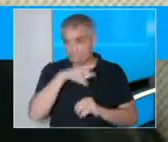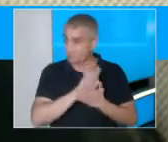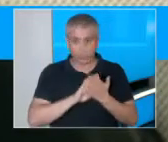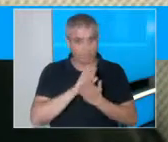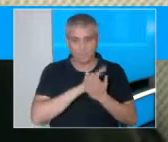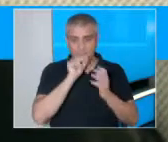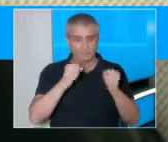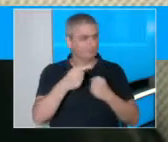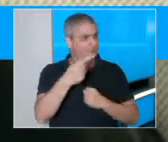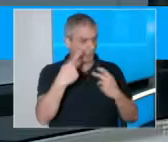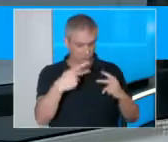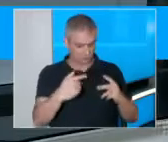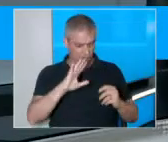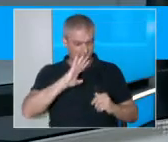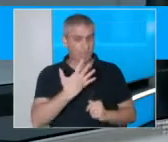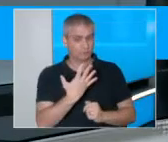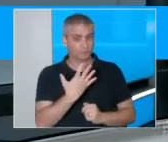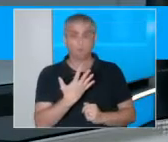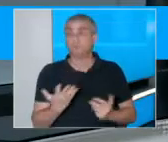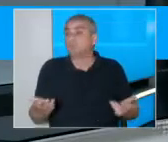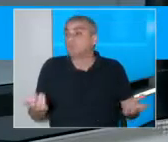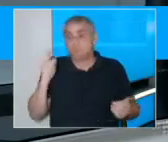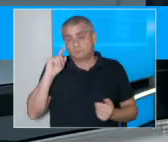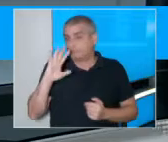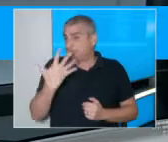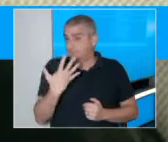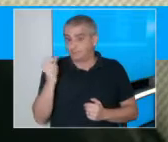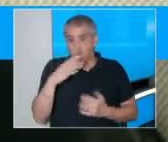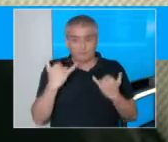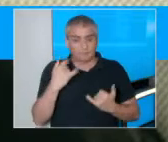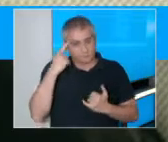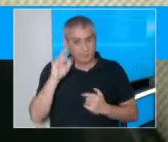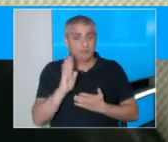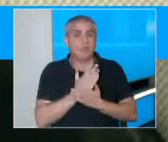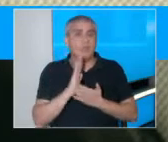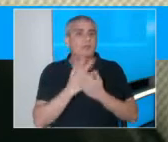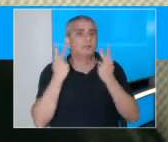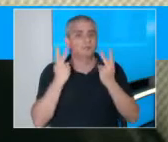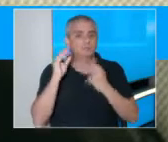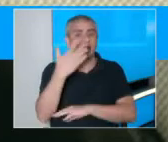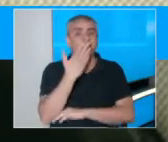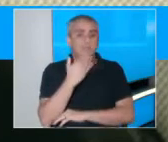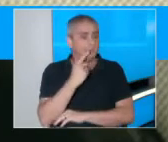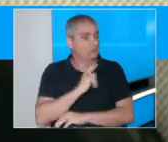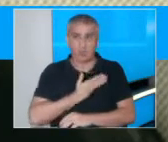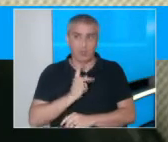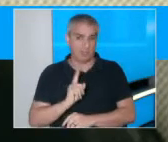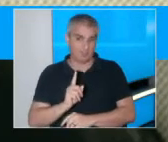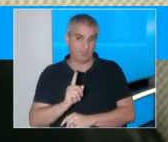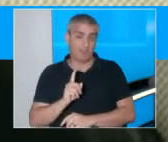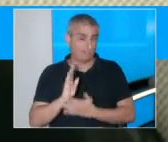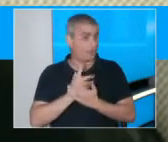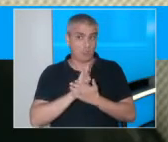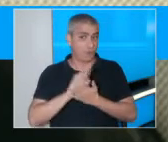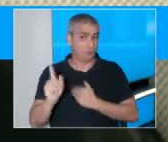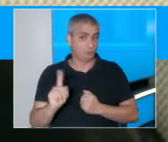לא דיבר על סגר. אתה חושש עכשיו מגל חמישי? תראה, אני לא יודע אם הגל חמישי יגיע עכשיו. אני חושב שיש החלטה משמעותית שמדינת ישראל לא קיבלה, והיא החלטה